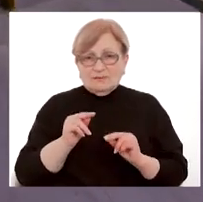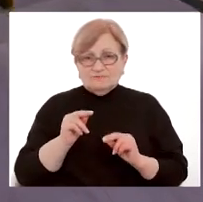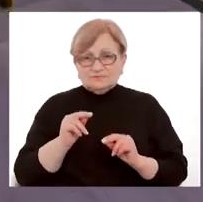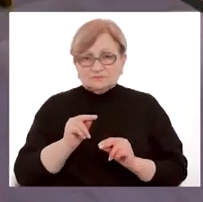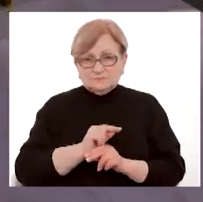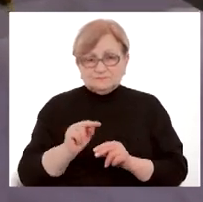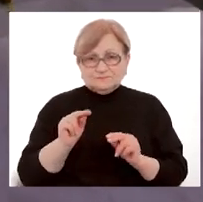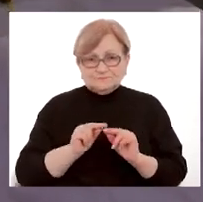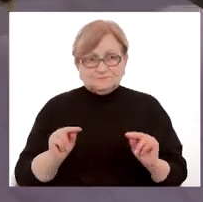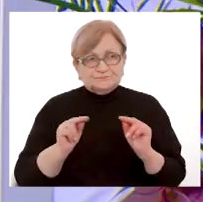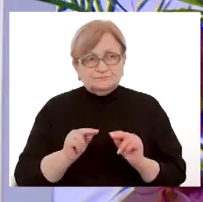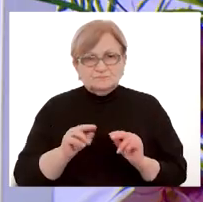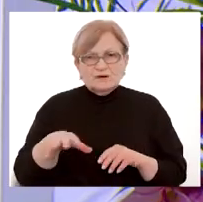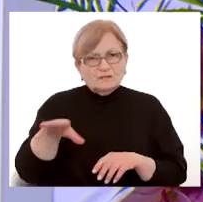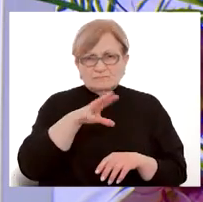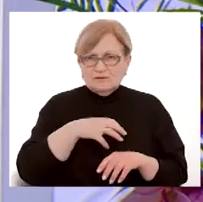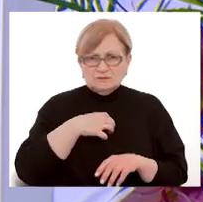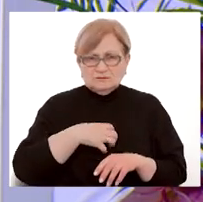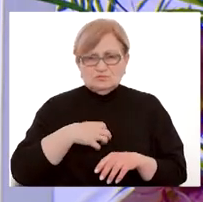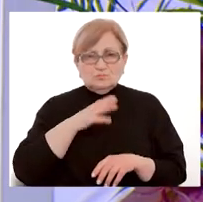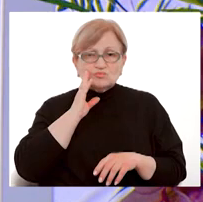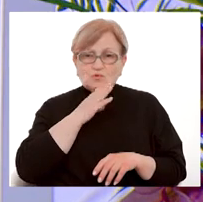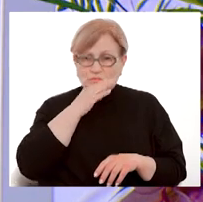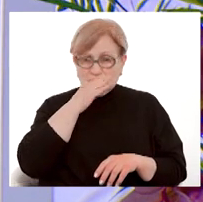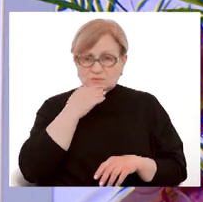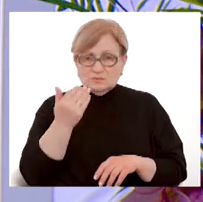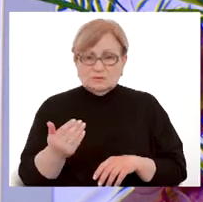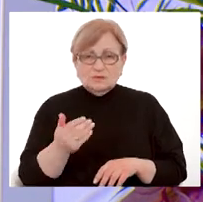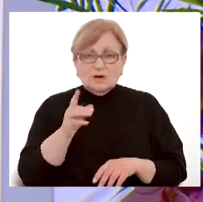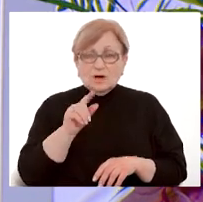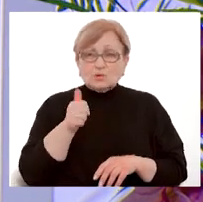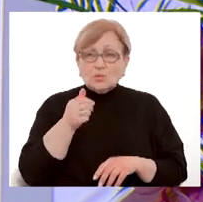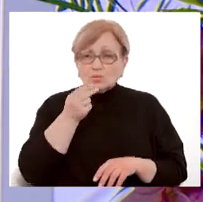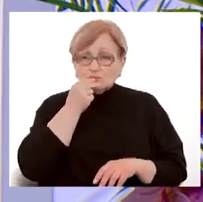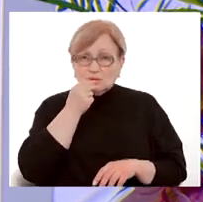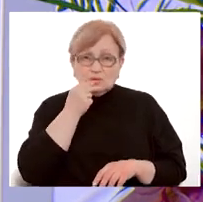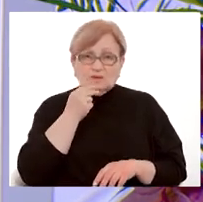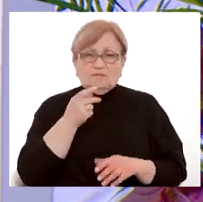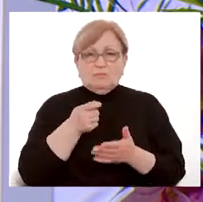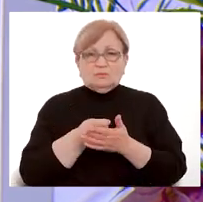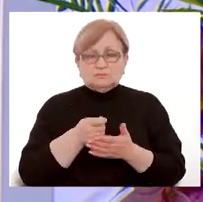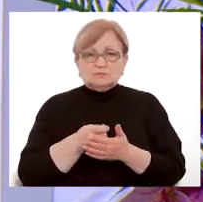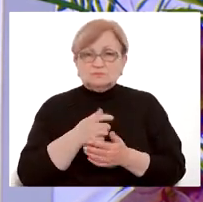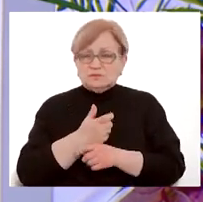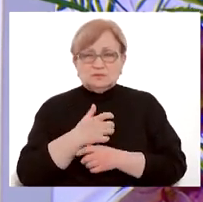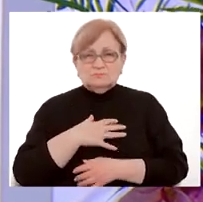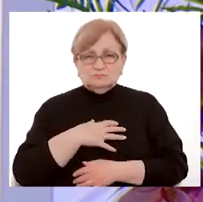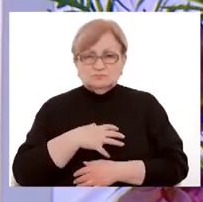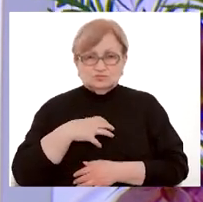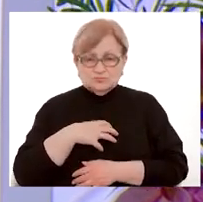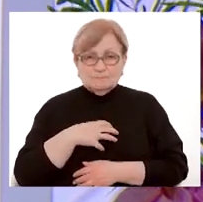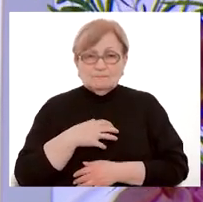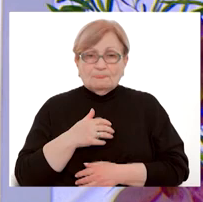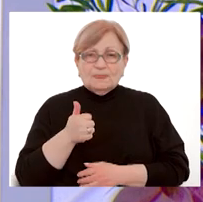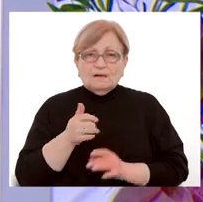მნიშვნელოვანი თემაა რა, ყველა მშობლისთვის ის რომ მისი შვილი ჯანსაღად იკვებოს, აქტუალური და მნიშვნელოვანი საკითხი არის. Რო